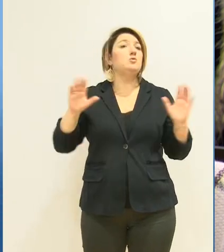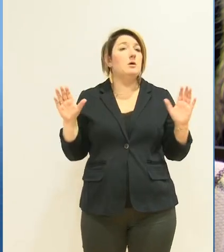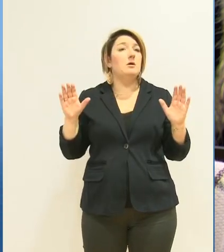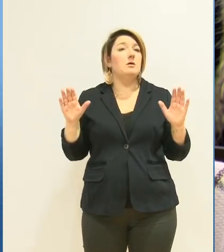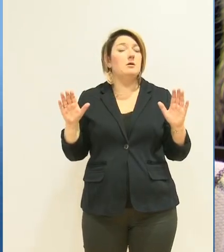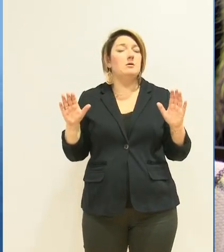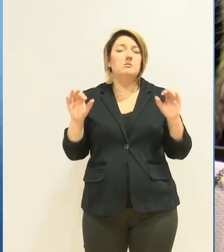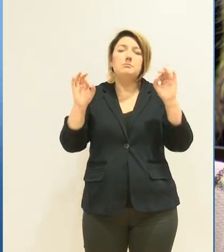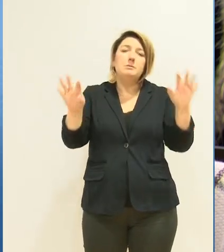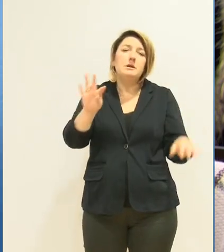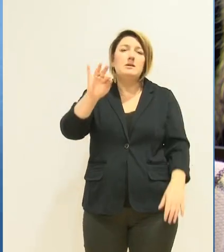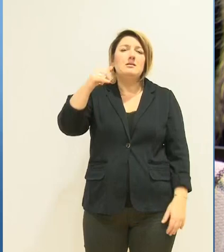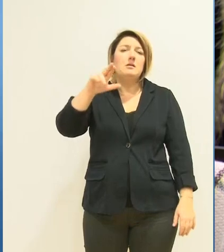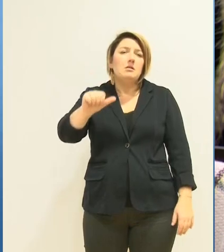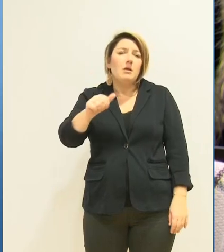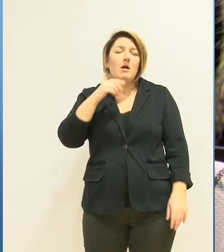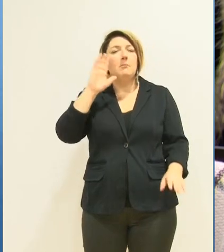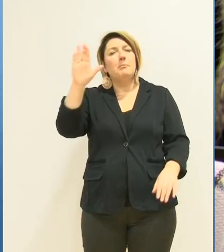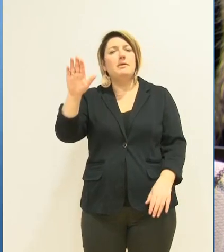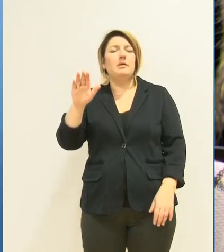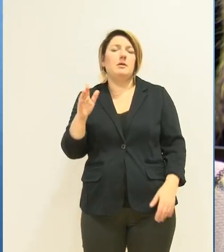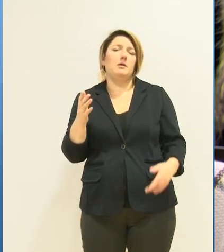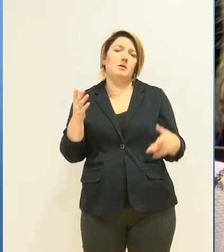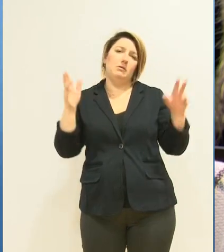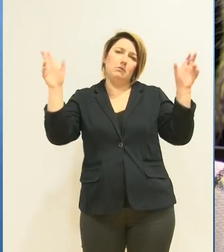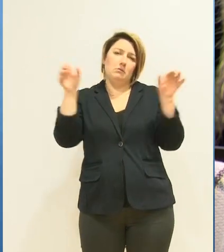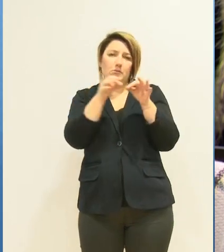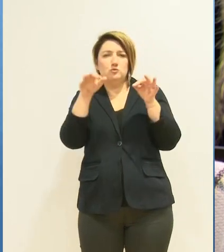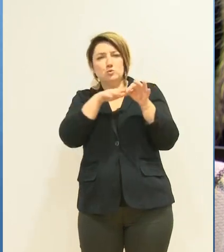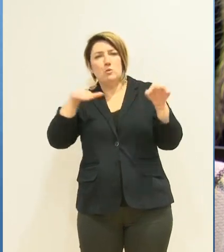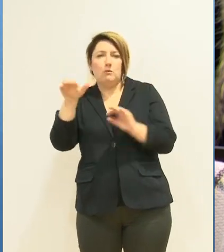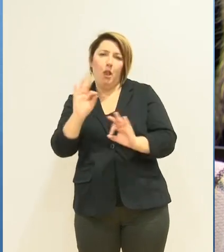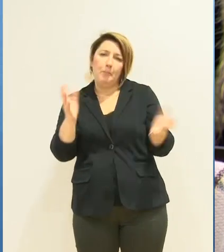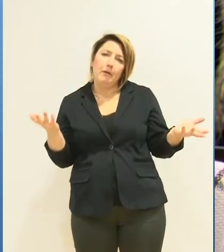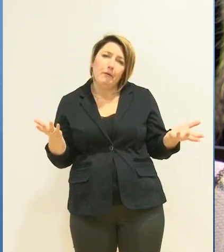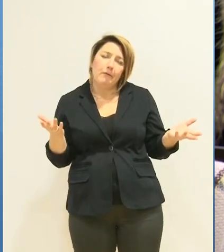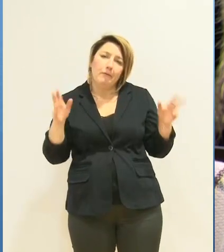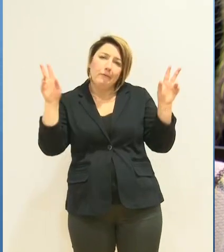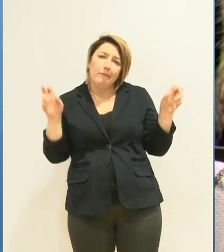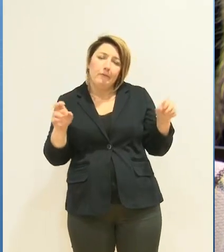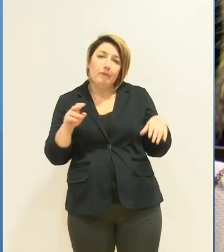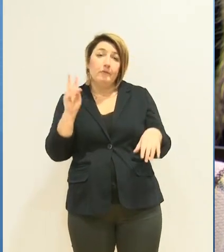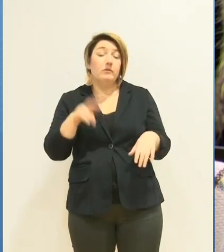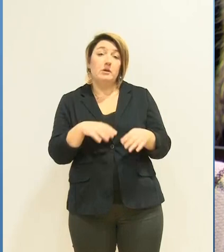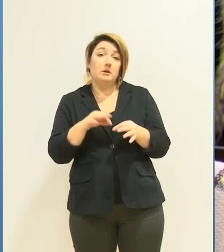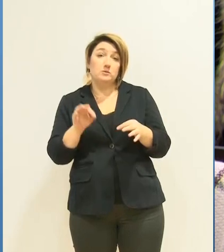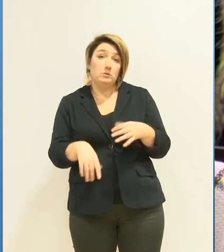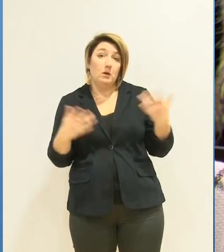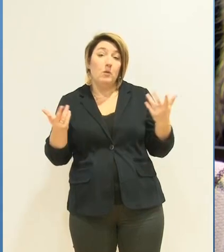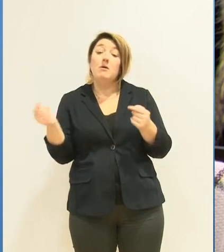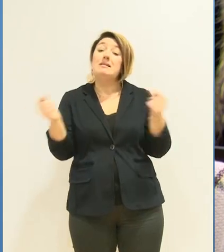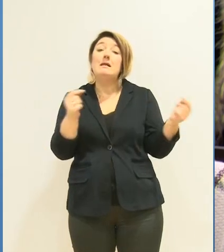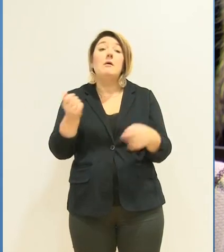fameux tina there is no alternative ce résultat a pour première vertu celle de rendu superfétatoire tous les